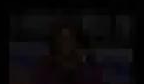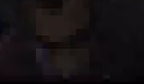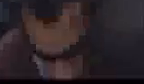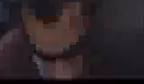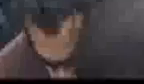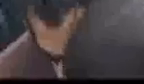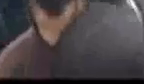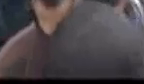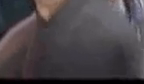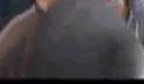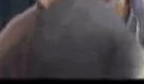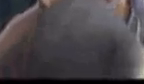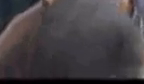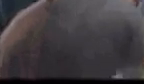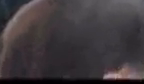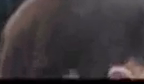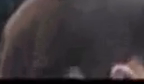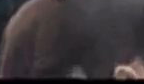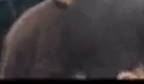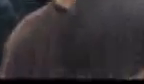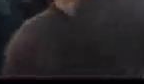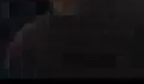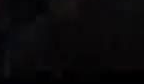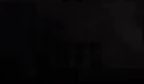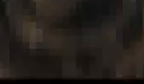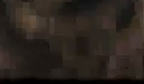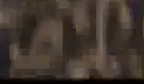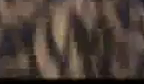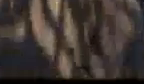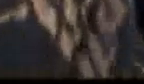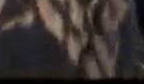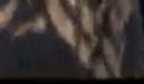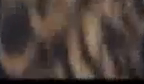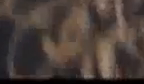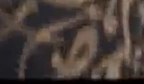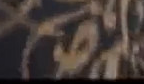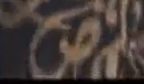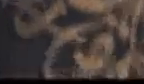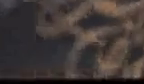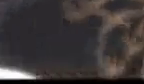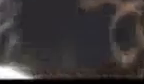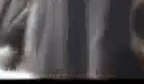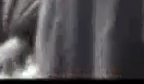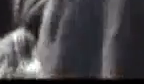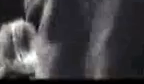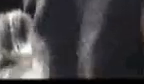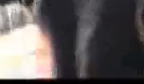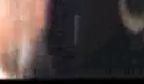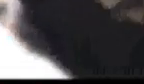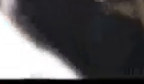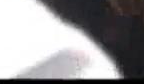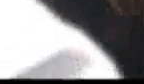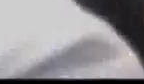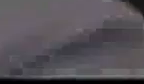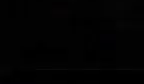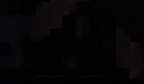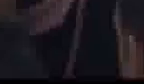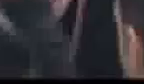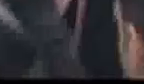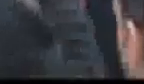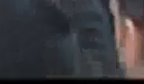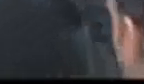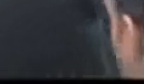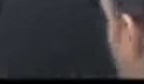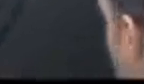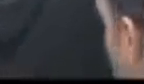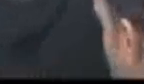بلادي يا بلادي أنا بحبك، يا بلادي يا